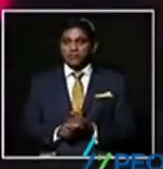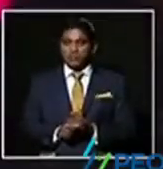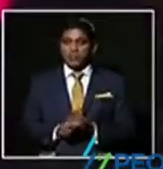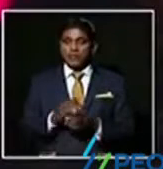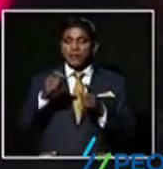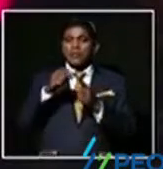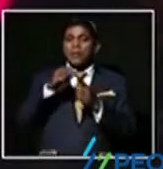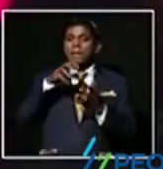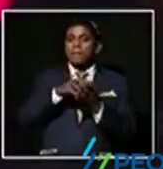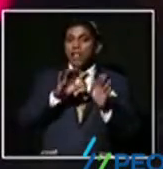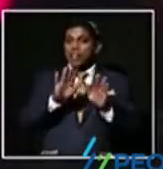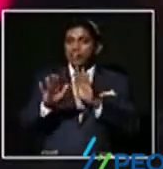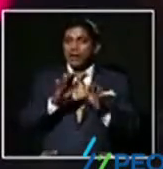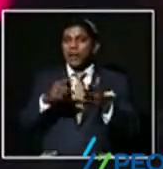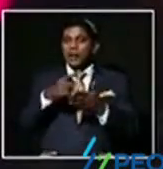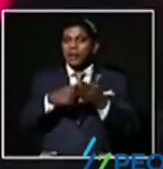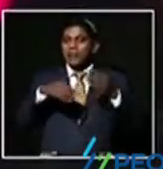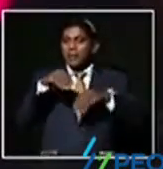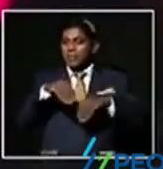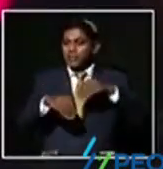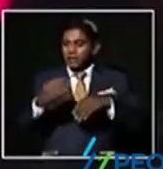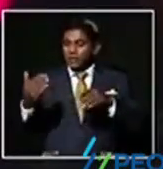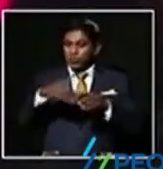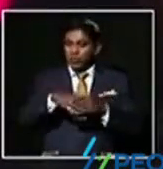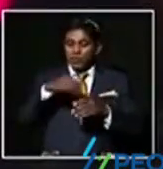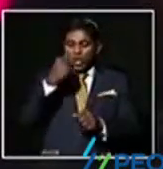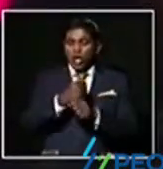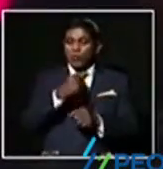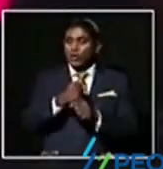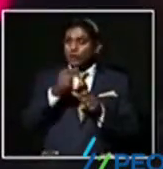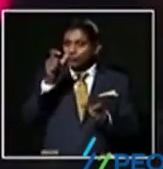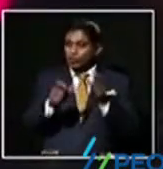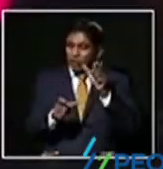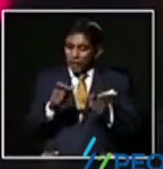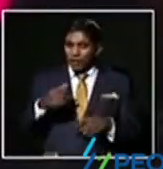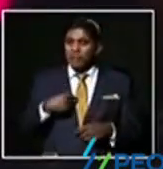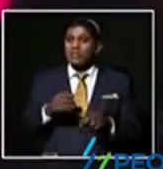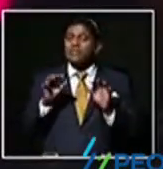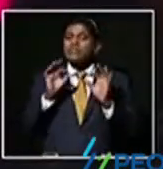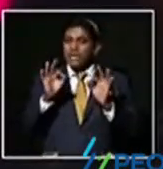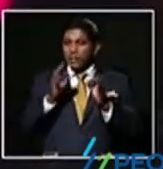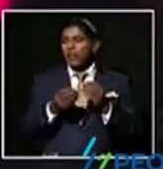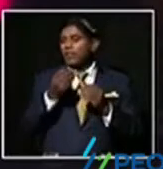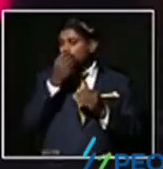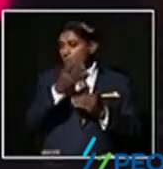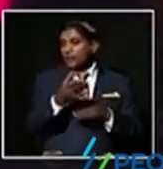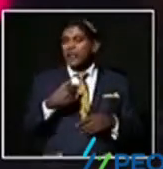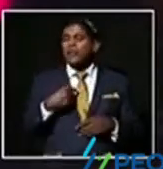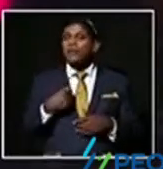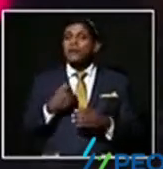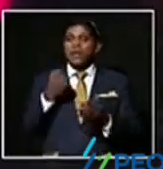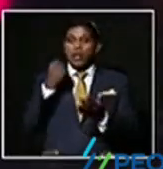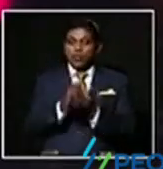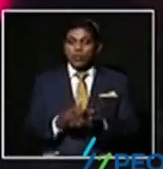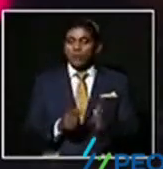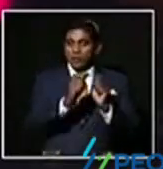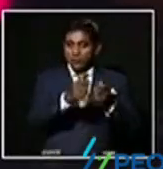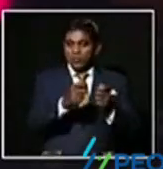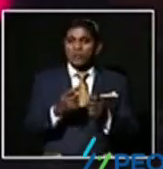පළත්පාලන මැතිවරණයට ඉදිරිපත් වූ රාජ්‍ය සේවකයින්ට සාධාරණයක් ඉටු කරන ලෙස ඉල්ලා සංදේශයක් බාර දීමට හිටපු ජනාධිපති මෛත්‍රීපාල සිරිසේන